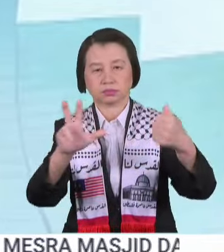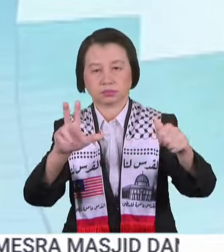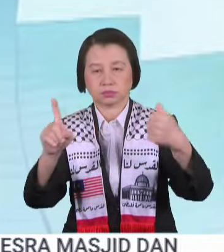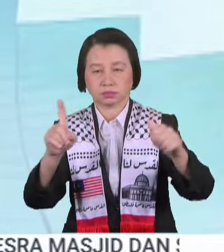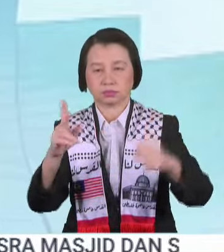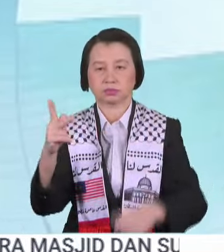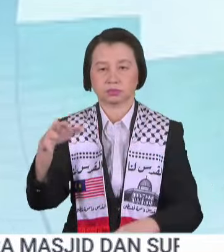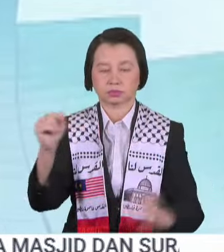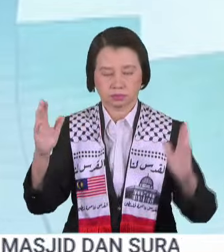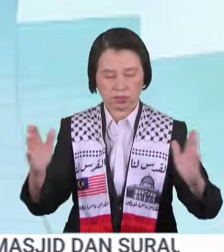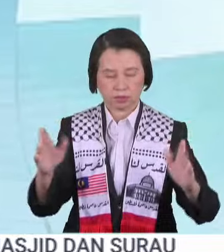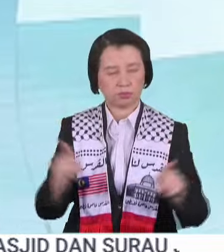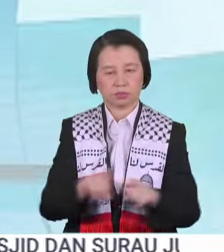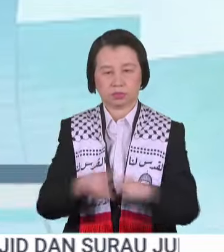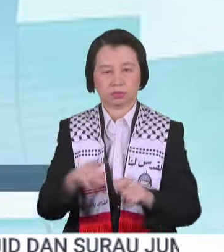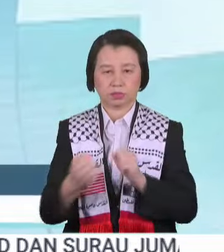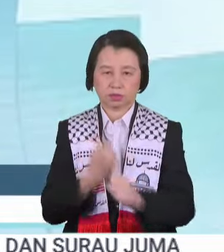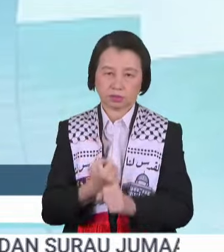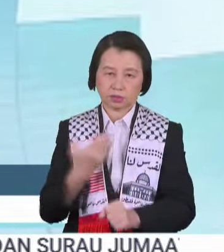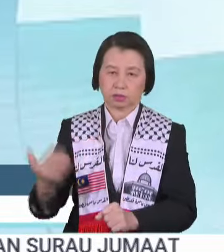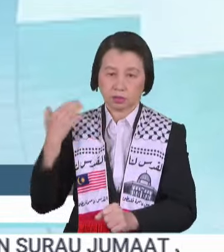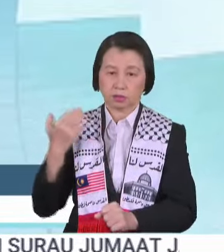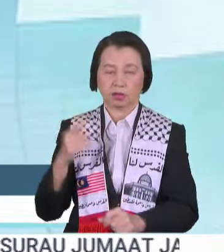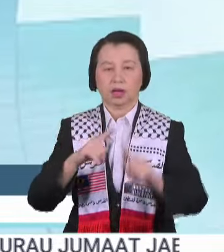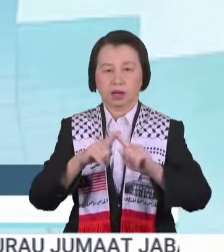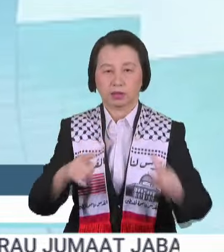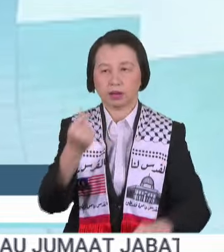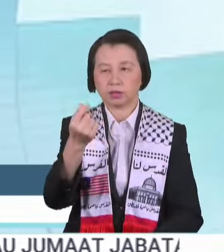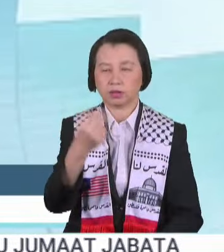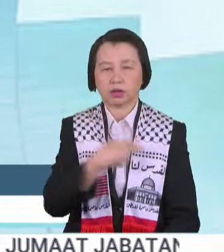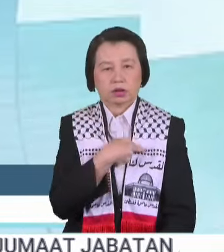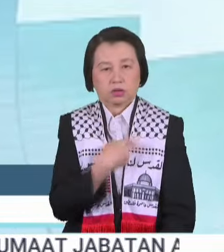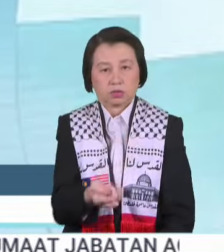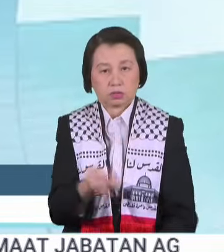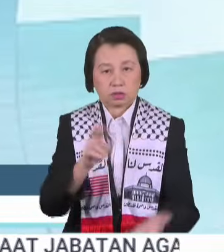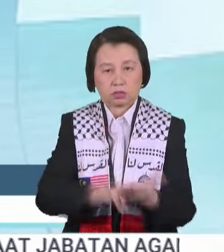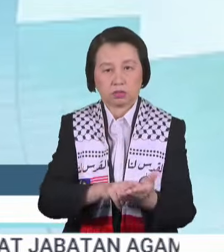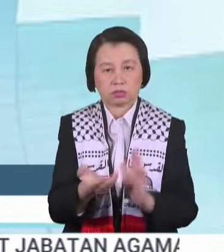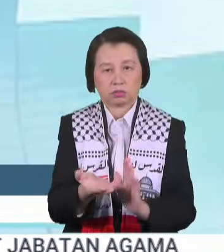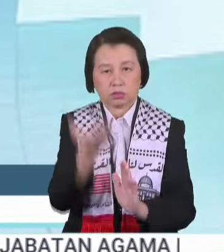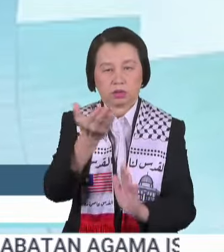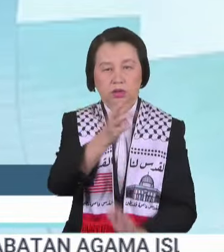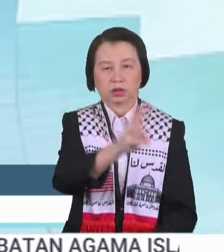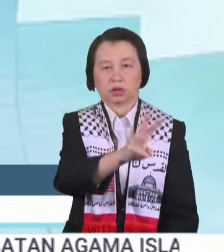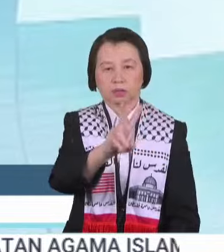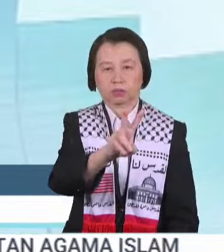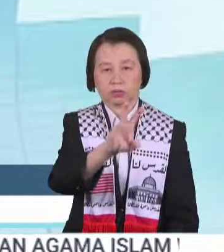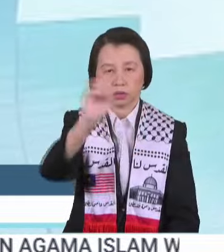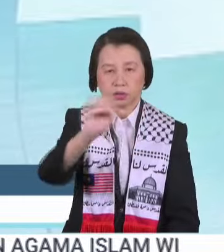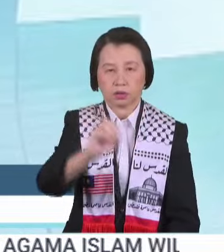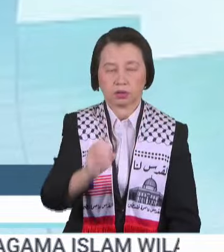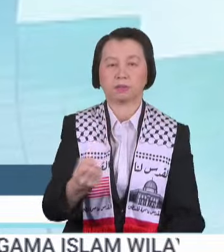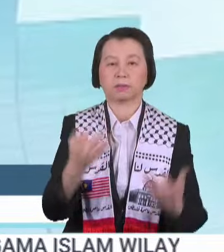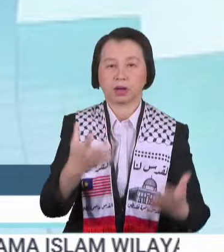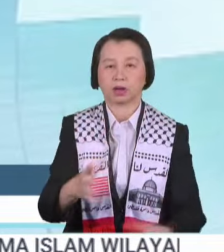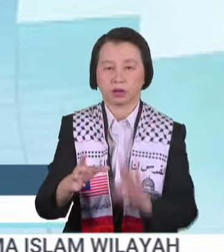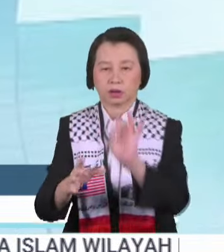10,931 kes tempoh sama tahun lepas. Walau bagaimanapun, nilai kerugian yang direkodkan meningkat 62%, iaitu